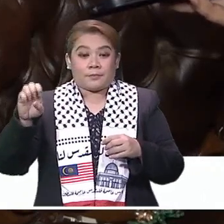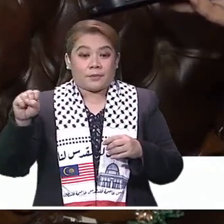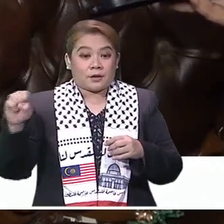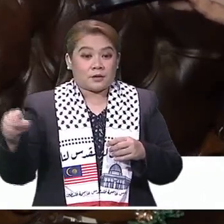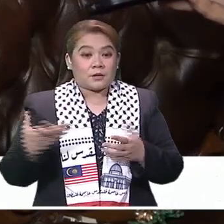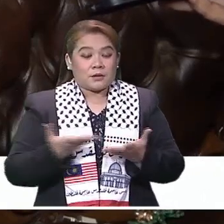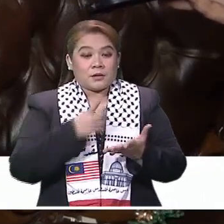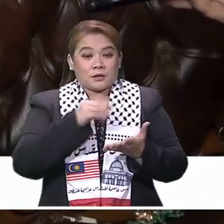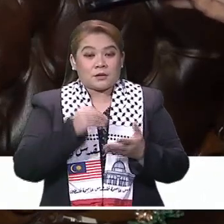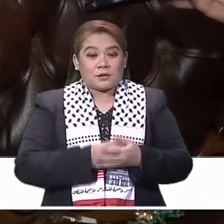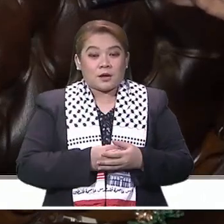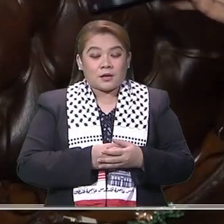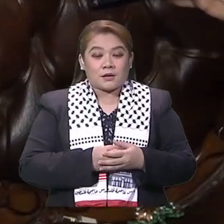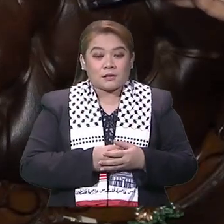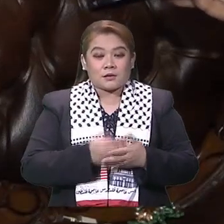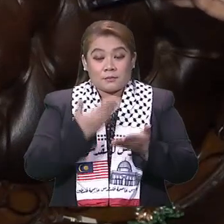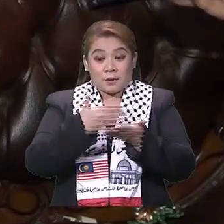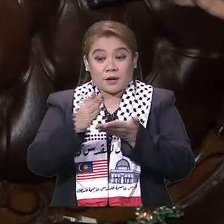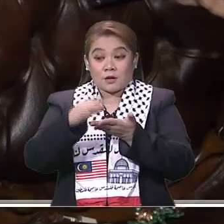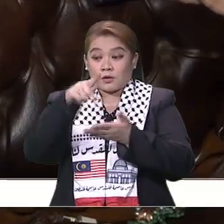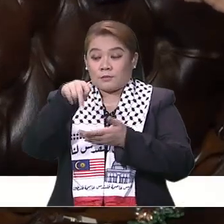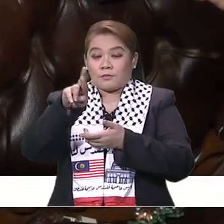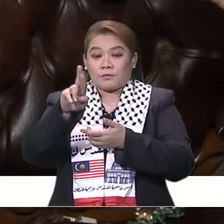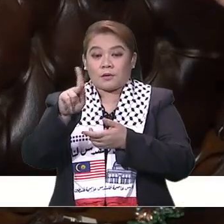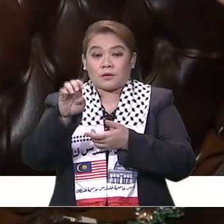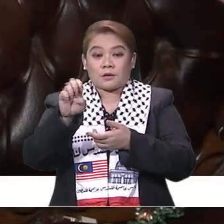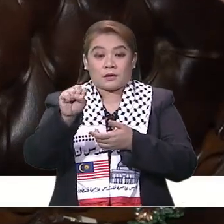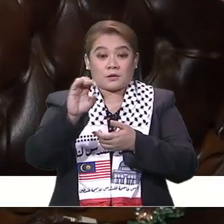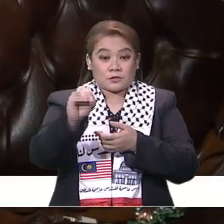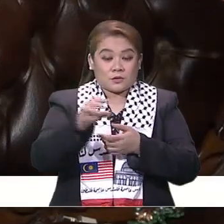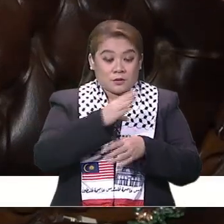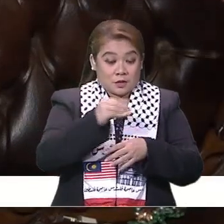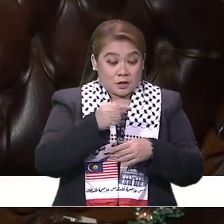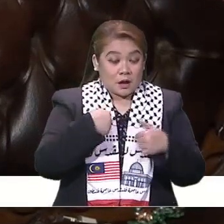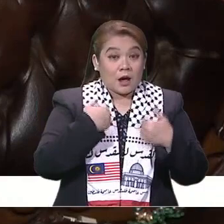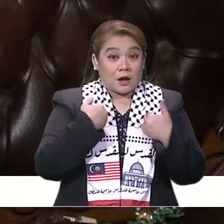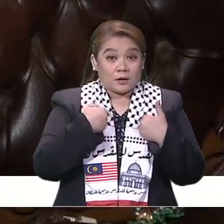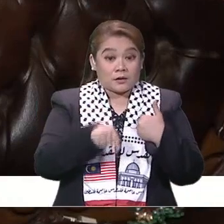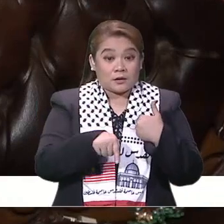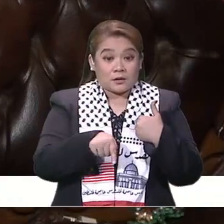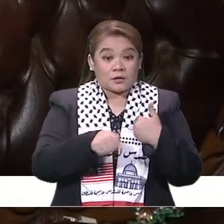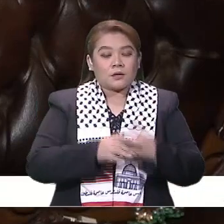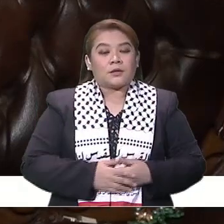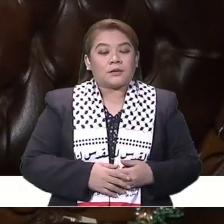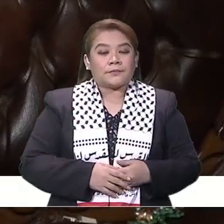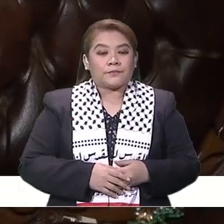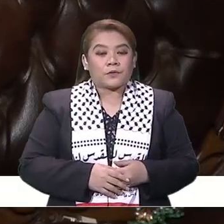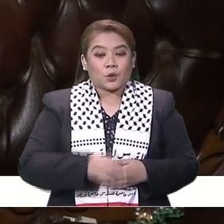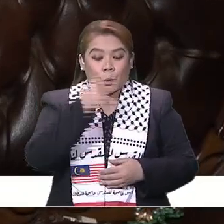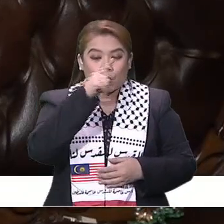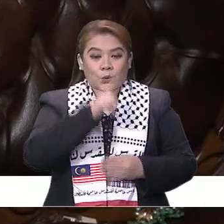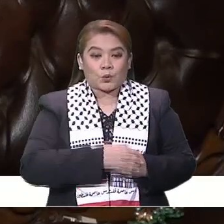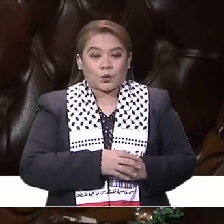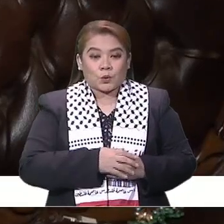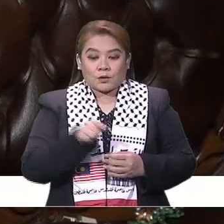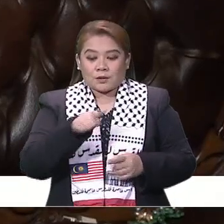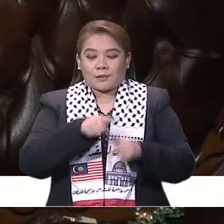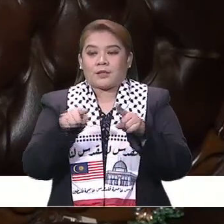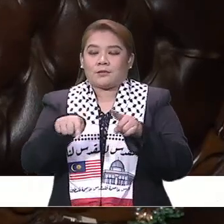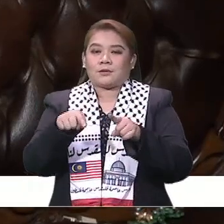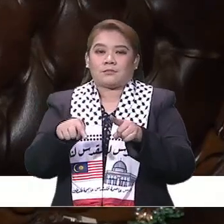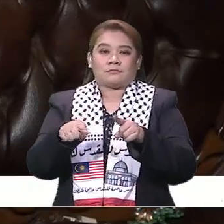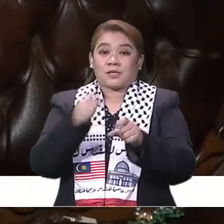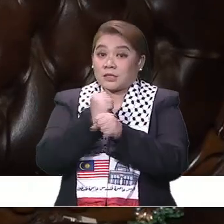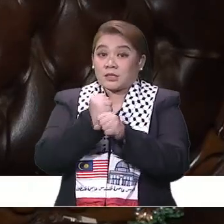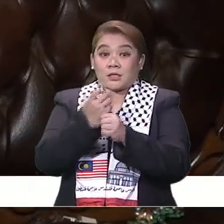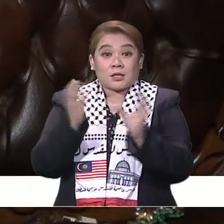mencarumkan arwah ini kepada PERKESO dan dengan caruman yang ada ini, walaupun pada ketika itu arwah tidak bekerja lagi kerana